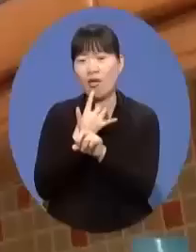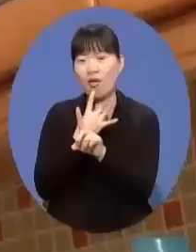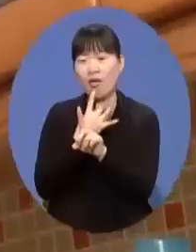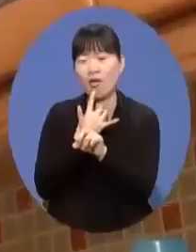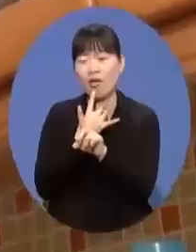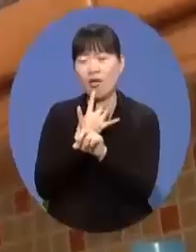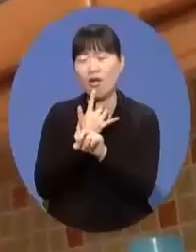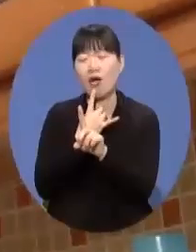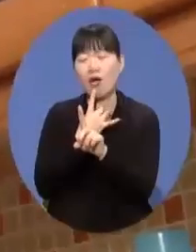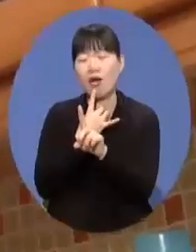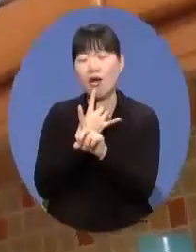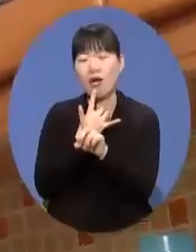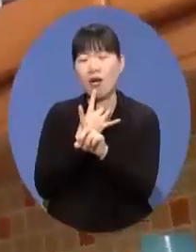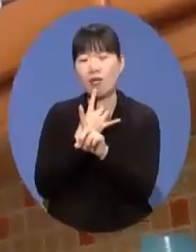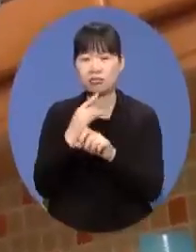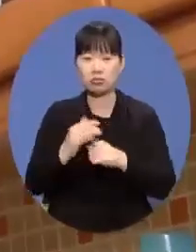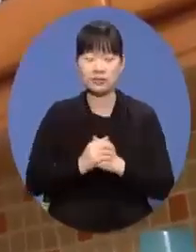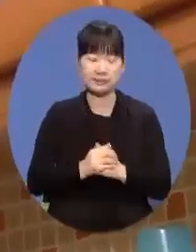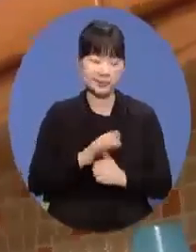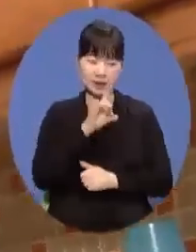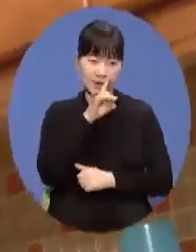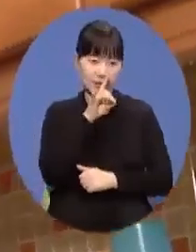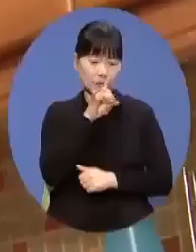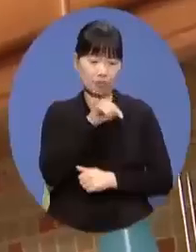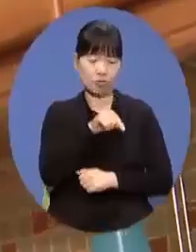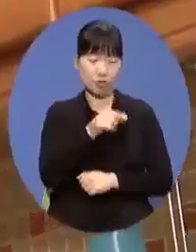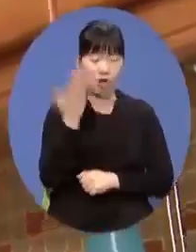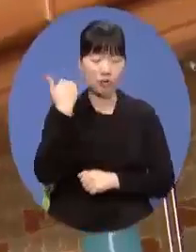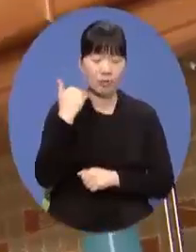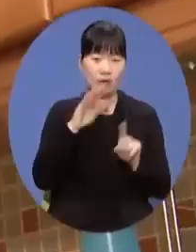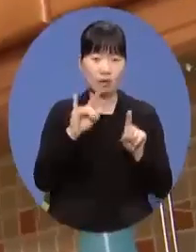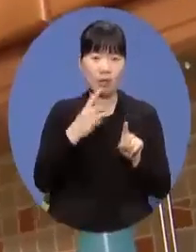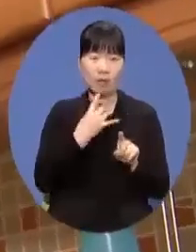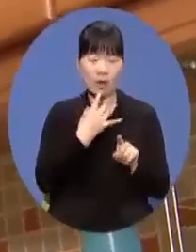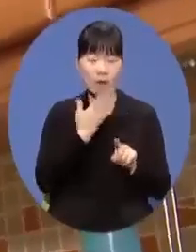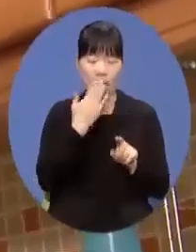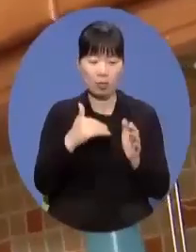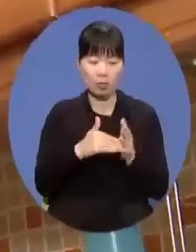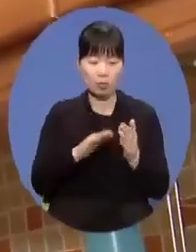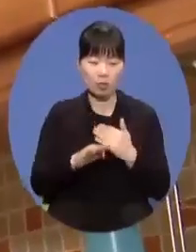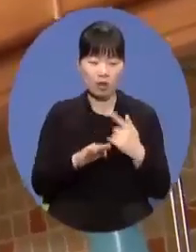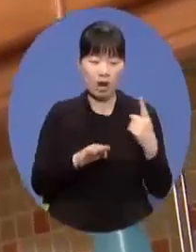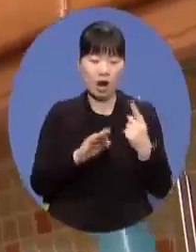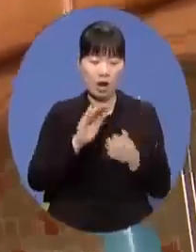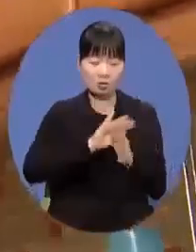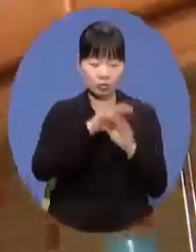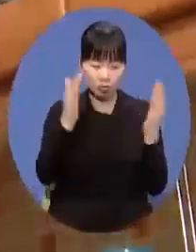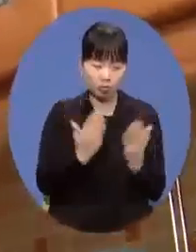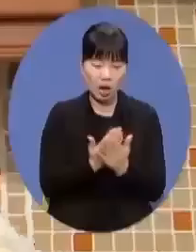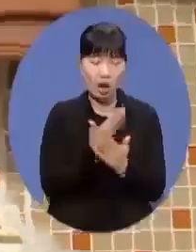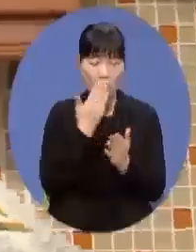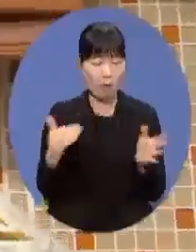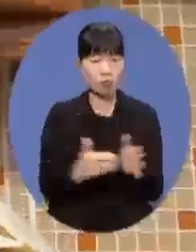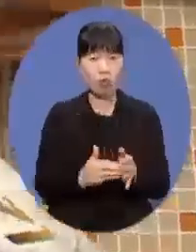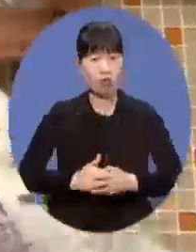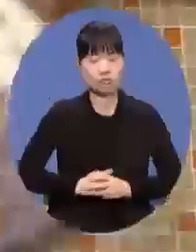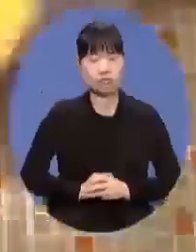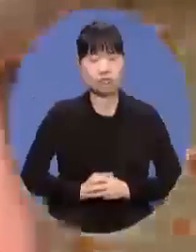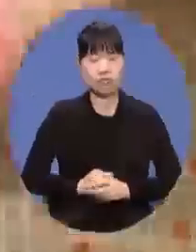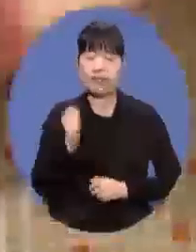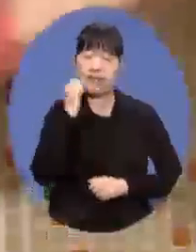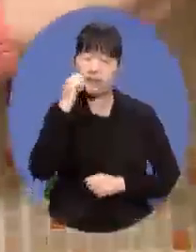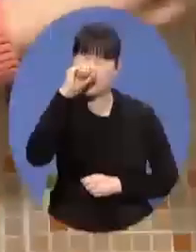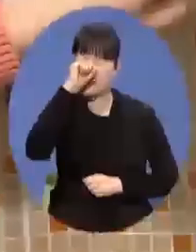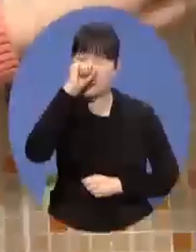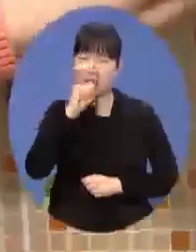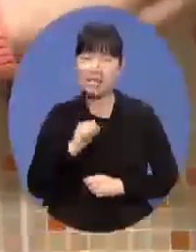하나만! 하나만! 안 돼. 저번에 또 하나만 먹는다고 그러고 한 통 다 먹었잖아. 과자를